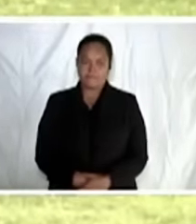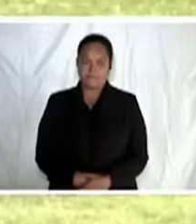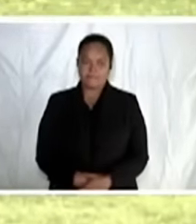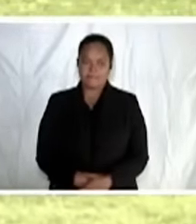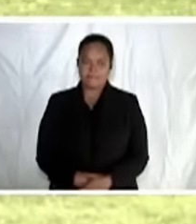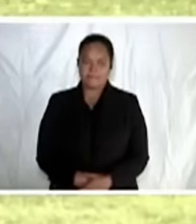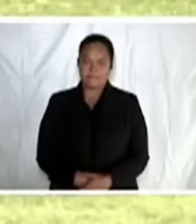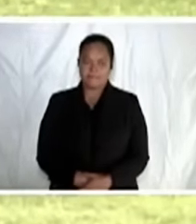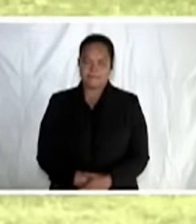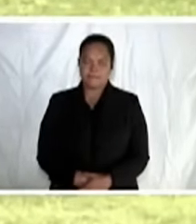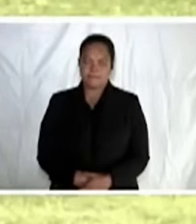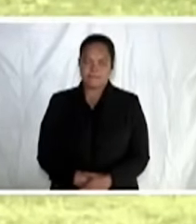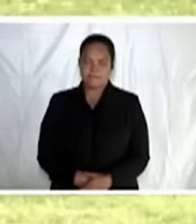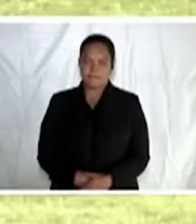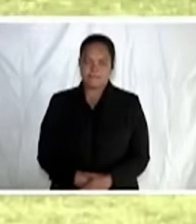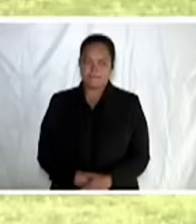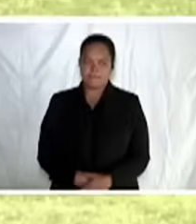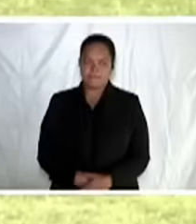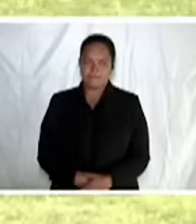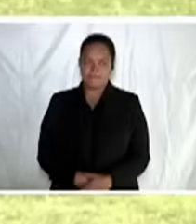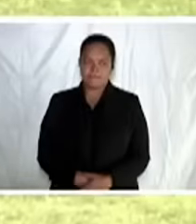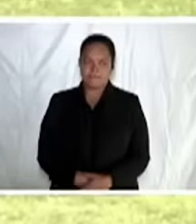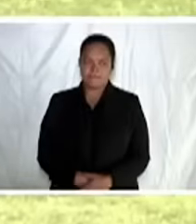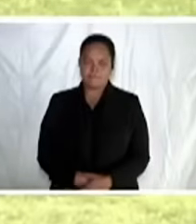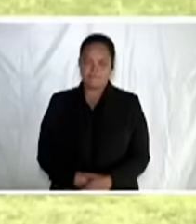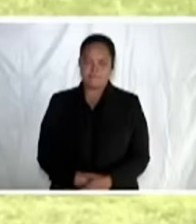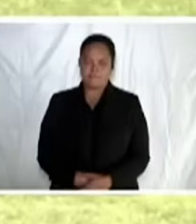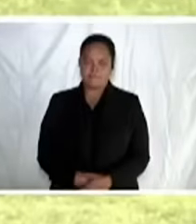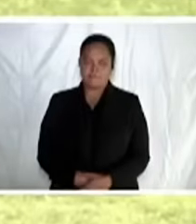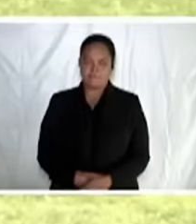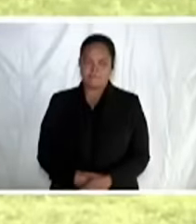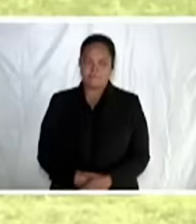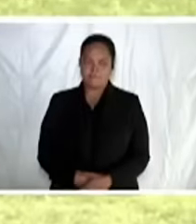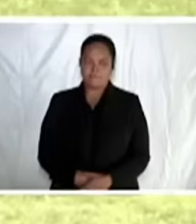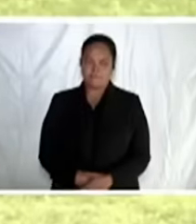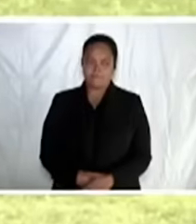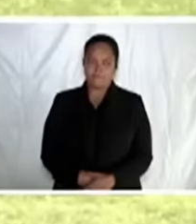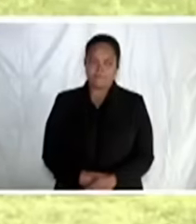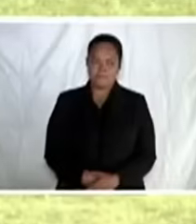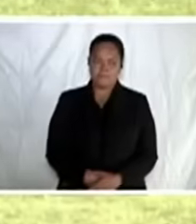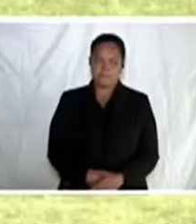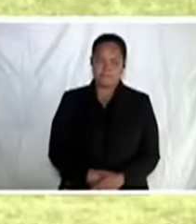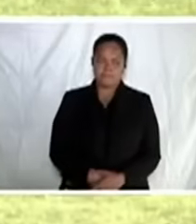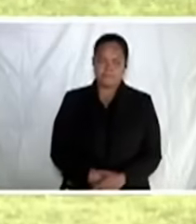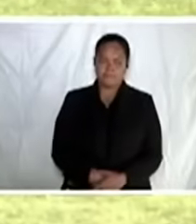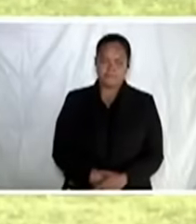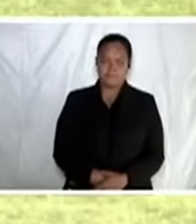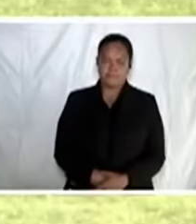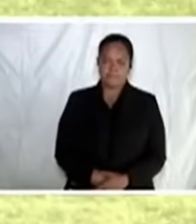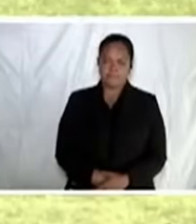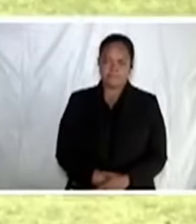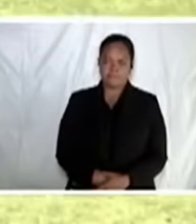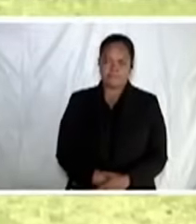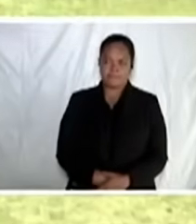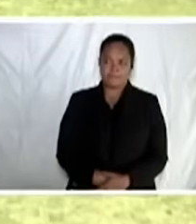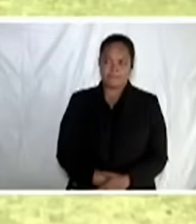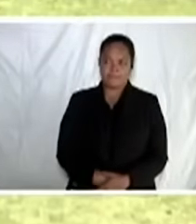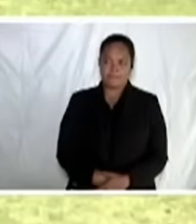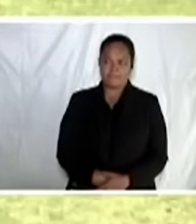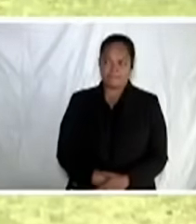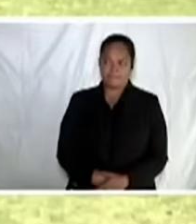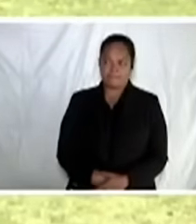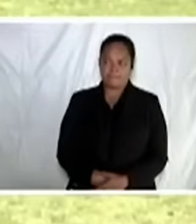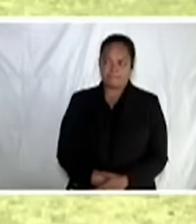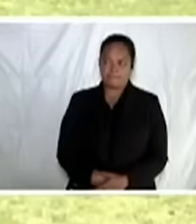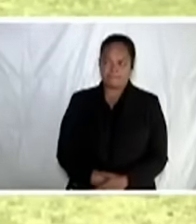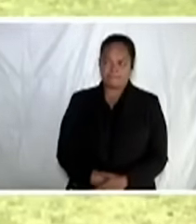की ये प्रदर्शनी रही, आज का ये जश्न रहा और हमारा सीना भी गर्व से ऊंचा हो गया है। हमें फ़ख्र है कि हम